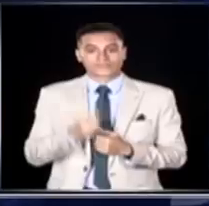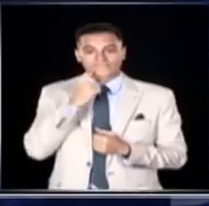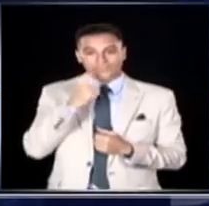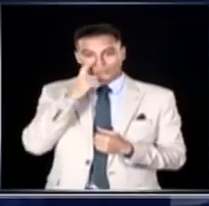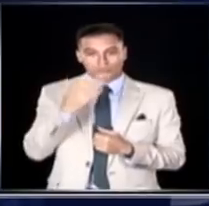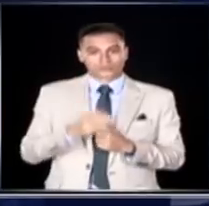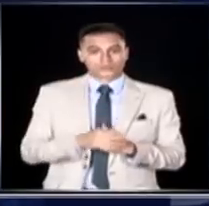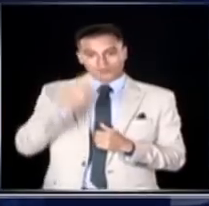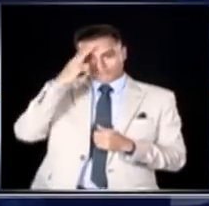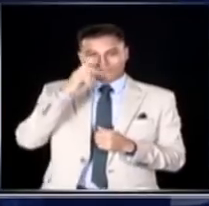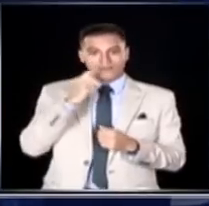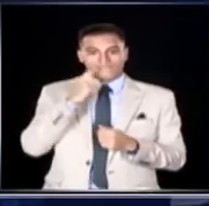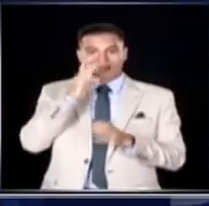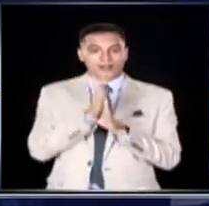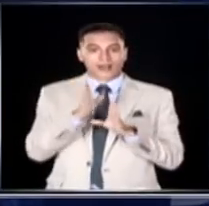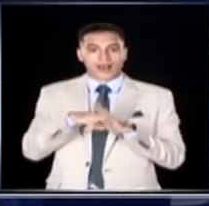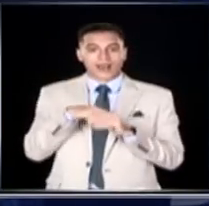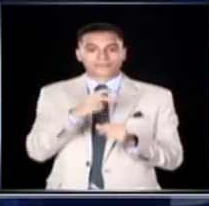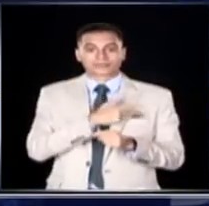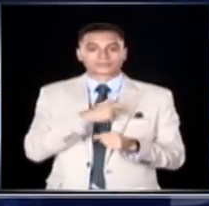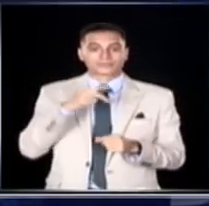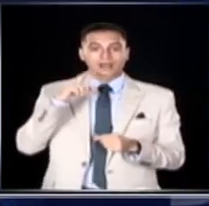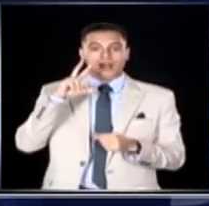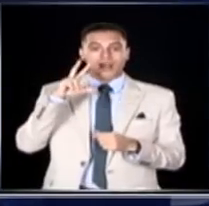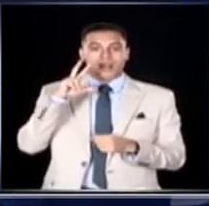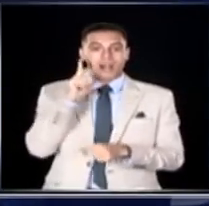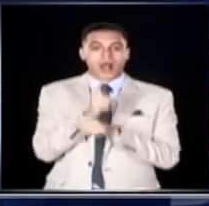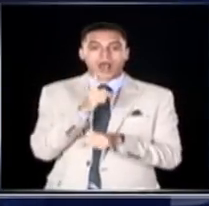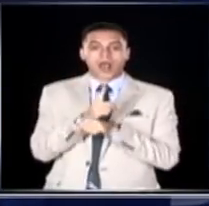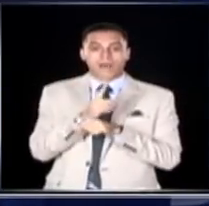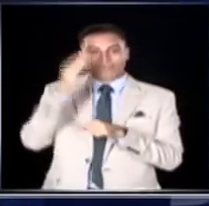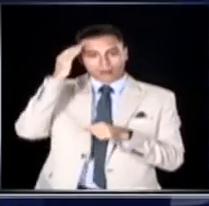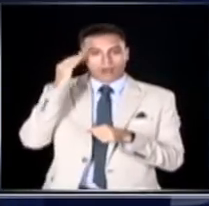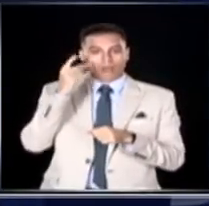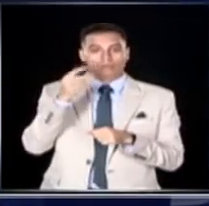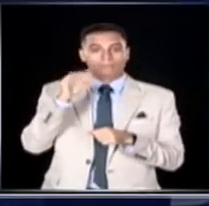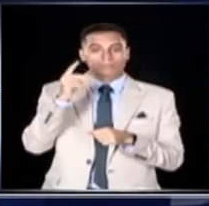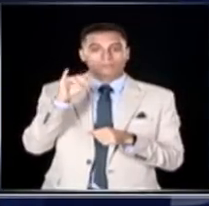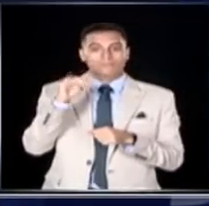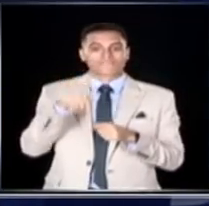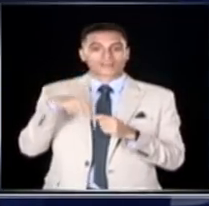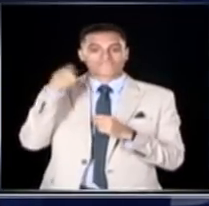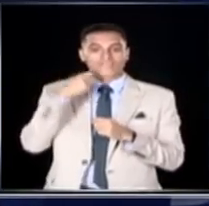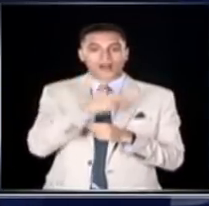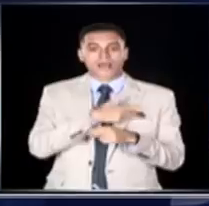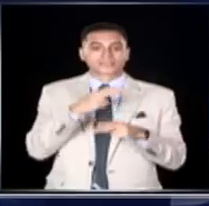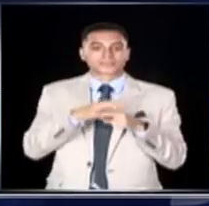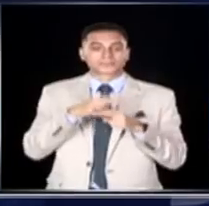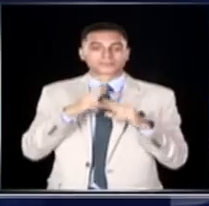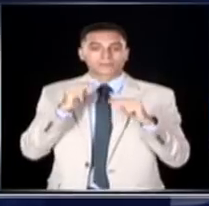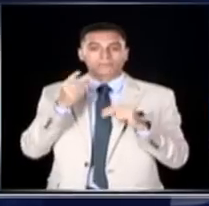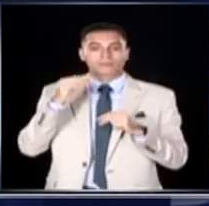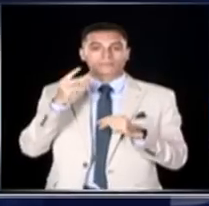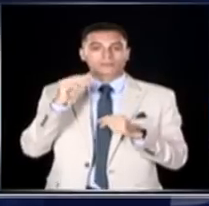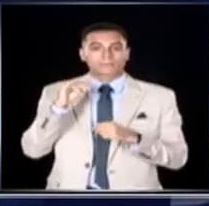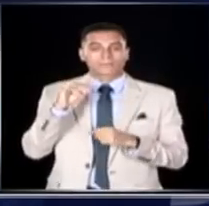فنون، من هي الفنانة التي قامت بدور الأبلة طمطم في الفيلم الذي يحمل نفس الاسم؟